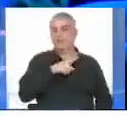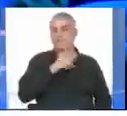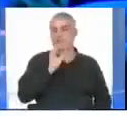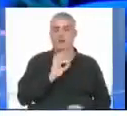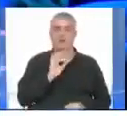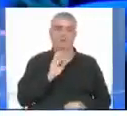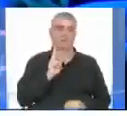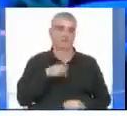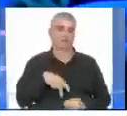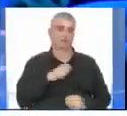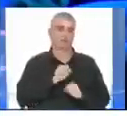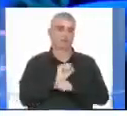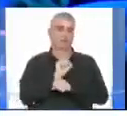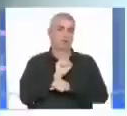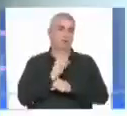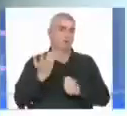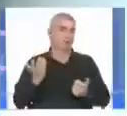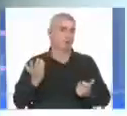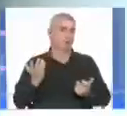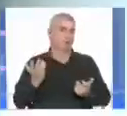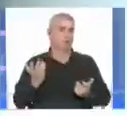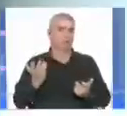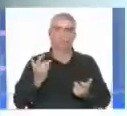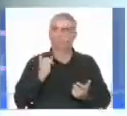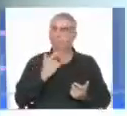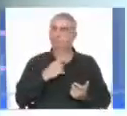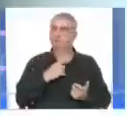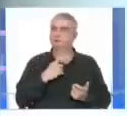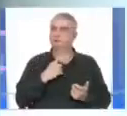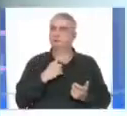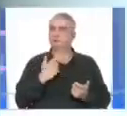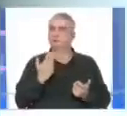עדיין יש טענות למה זה שם?